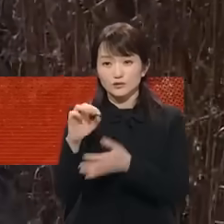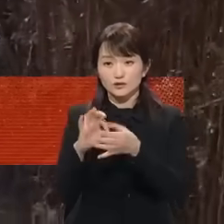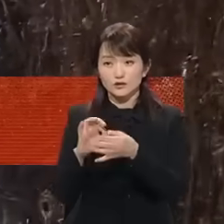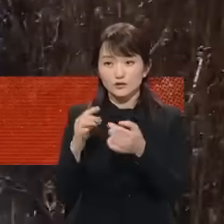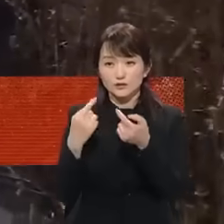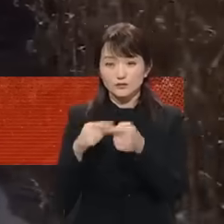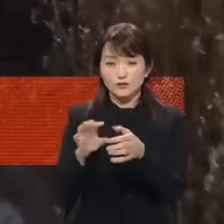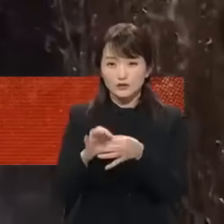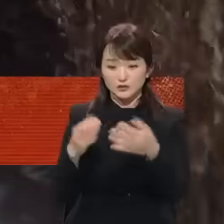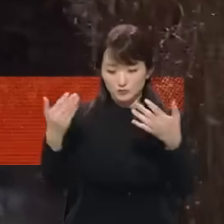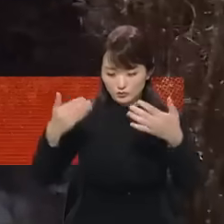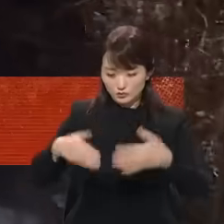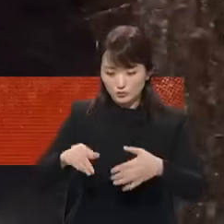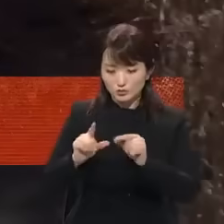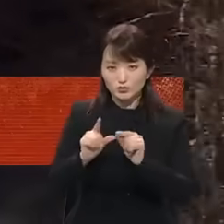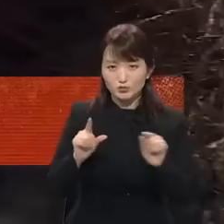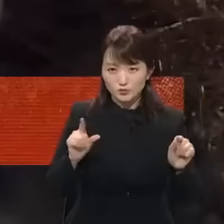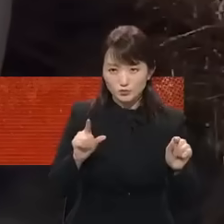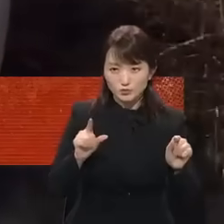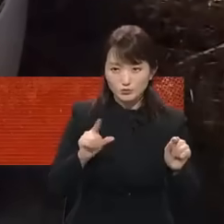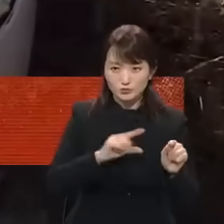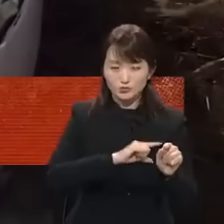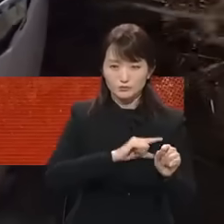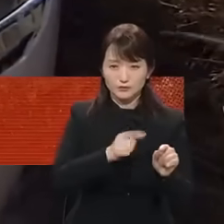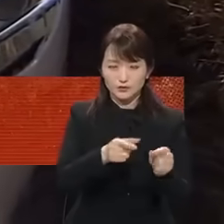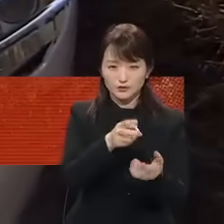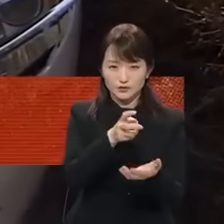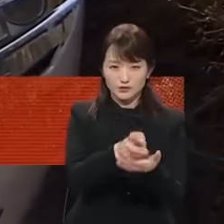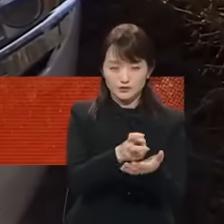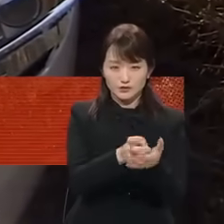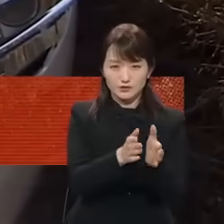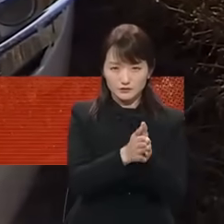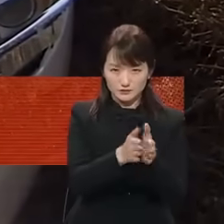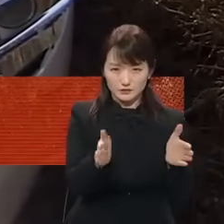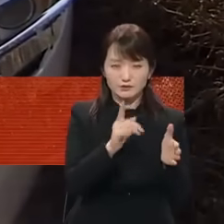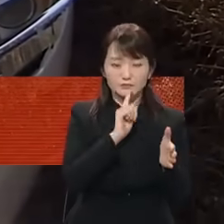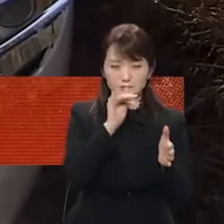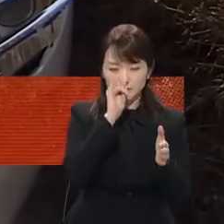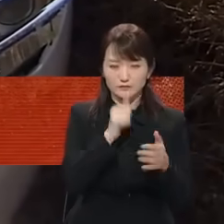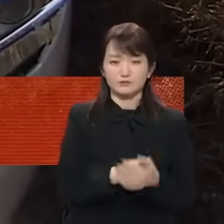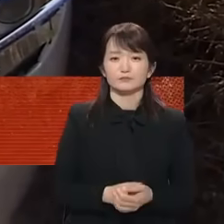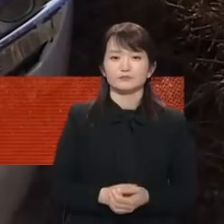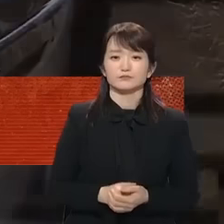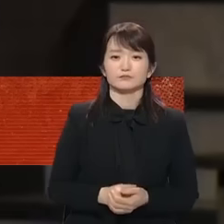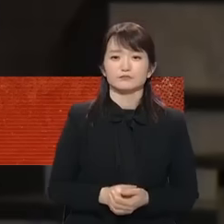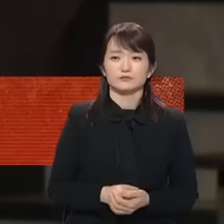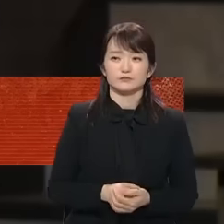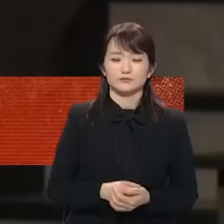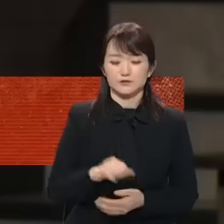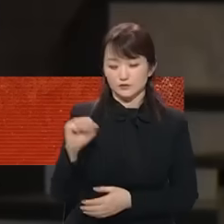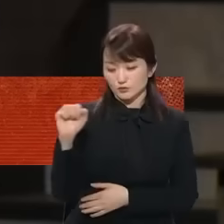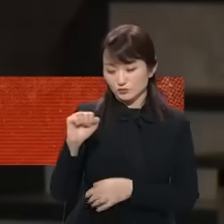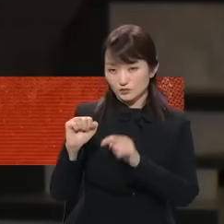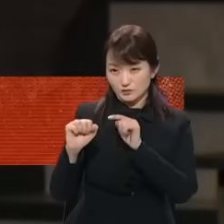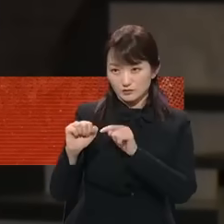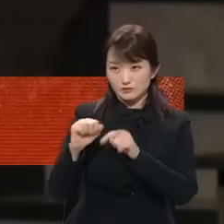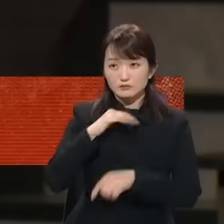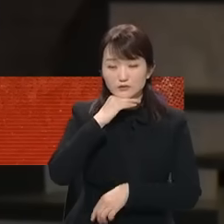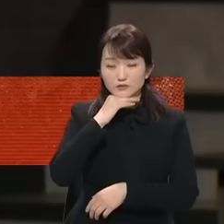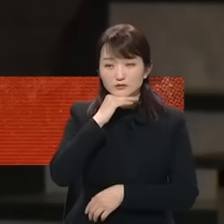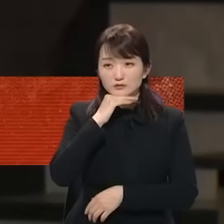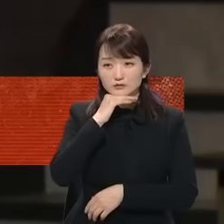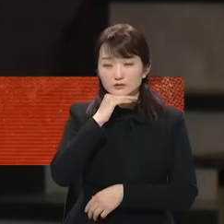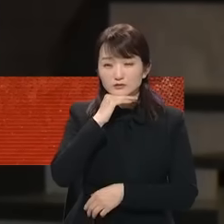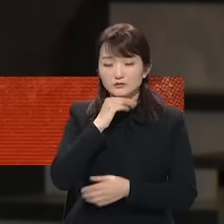조건부 면허제를 도입하겠다고 이렇게 지금 얘기가 나오고 있는데요 운전 능력을 갖다가 뭐 사실 80세